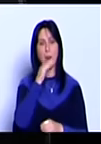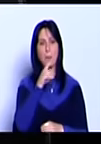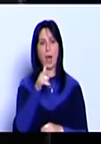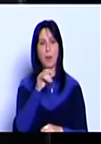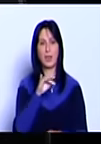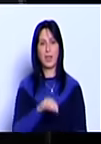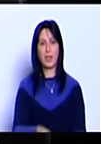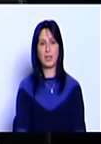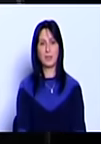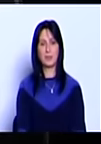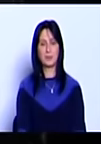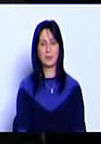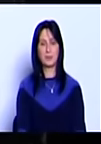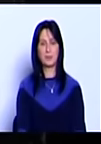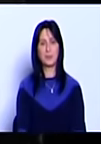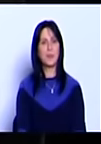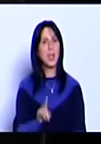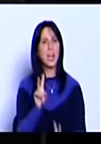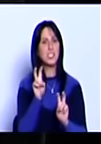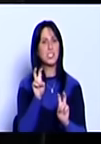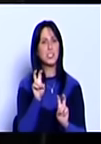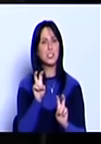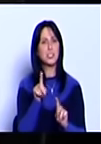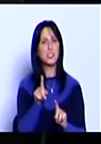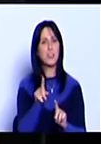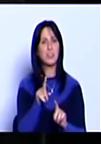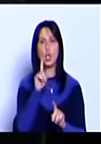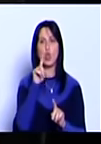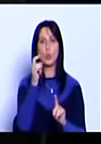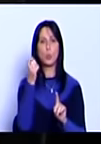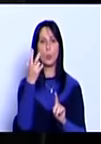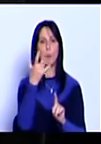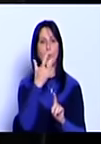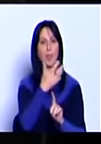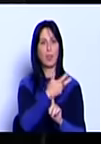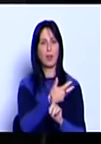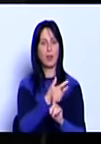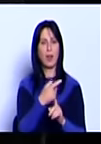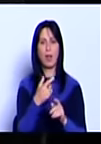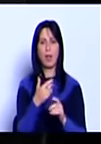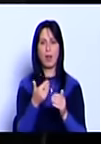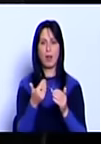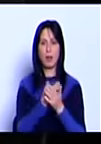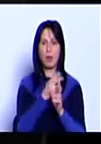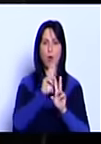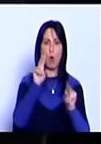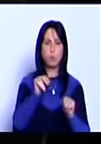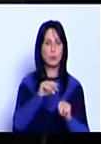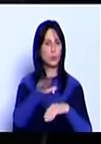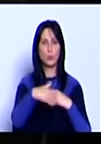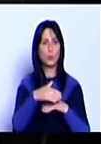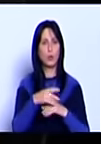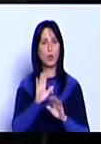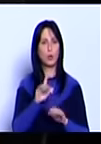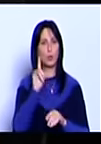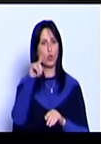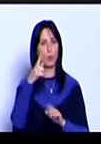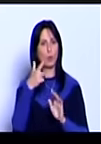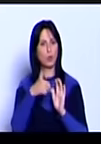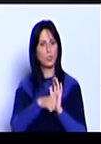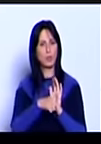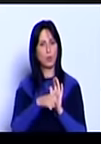გაბრიელი. აი რას ნიშნავს ესეთი ნუმეროლოგიას უნდა ვენდოთ რაღაც მისტიკურ კავშირს ხედავთ ამ